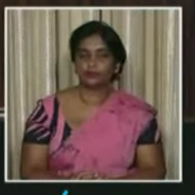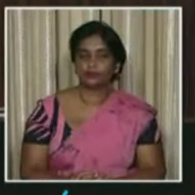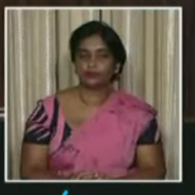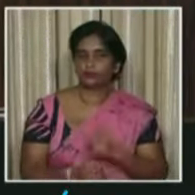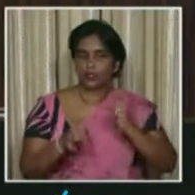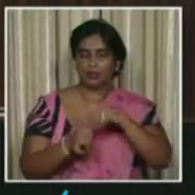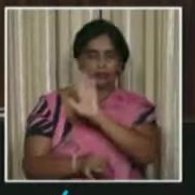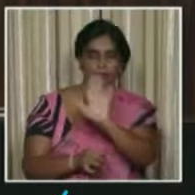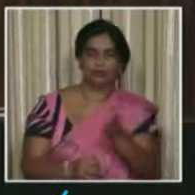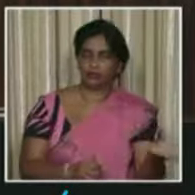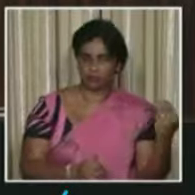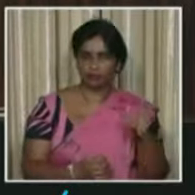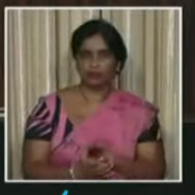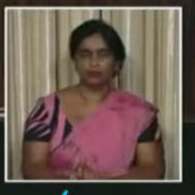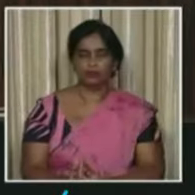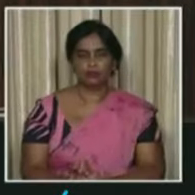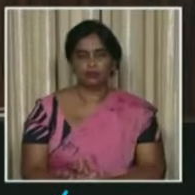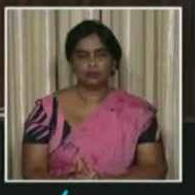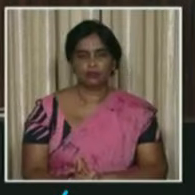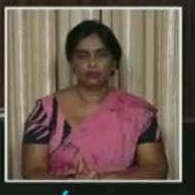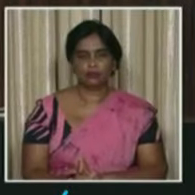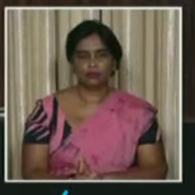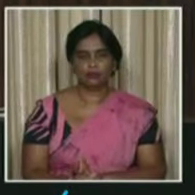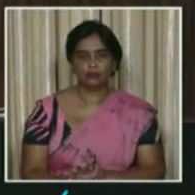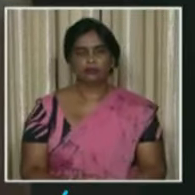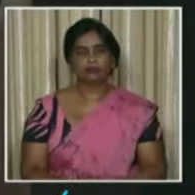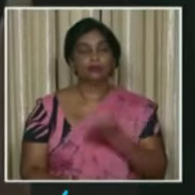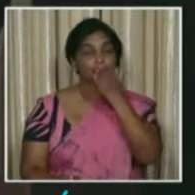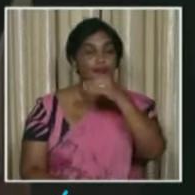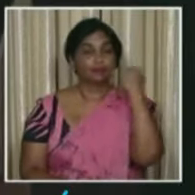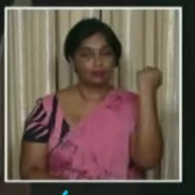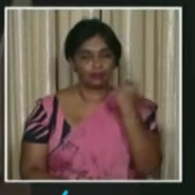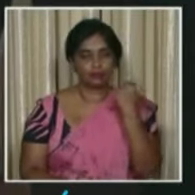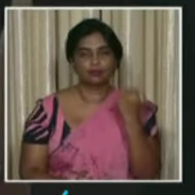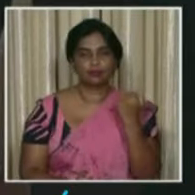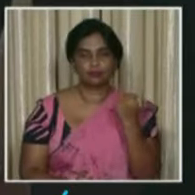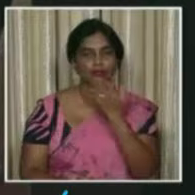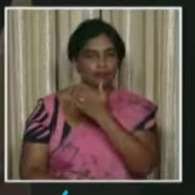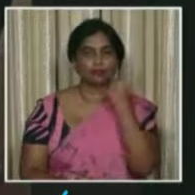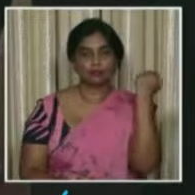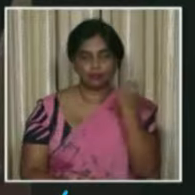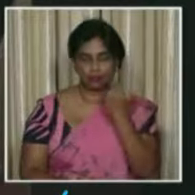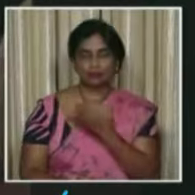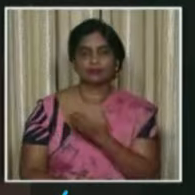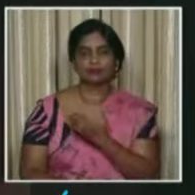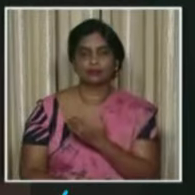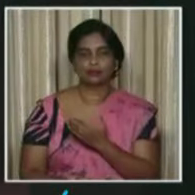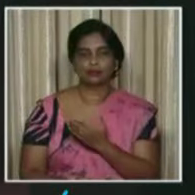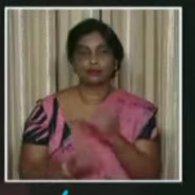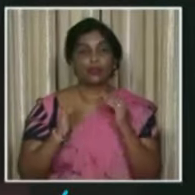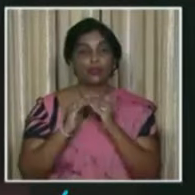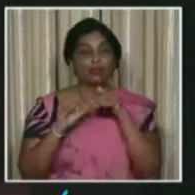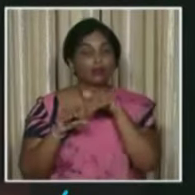ගන්න ඇතන කරුණාකරලා ඔබතුමා කතා කරගෙන යන්න මේවට පැටලෙන්න යන්න නැතු ඉත කතා කරගෙන යන්න කතා කරන්න මේවට පැටලෙන්න නැතු පදිංචි